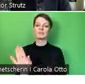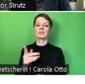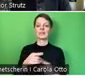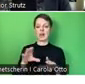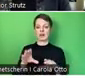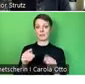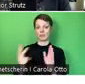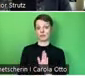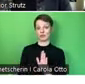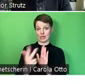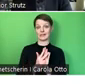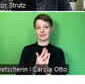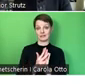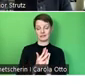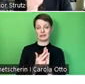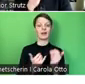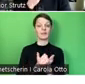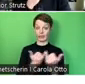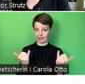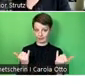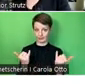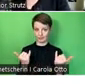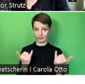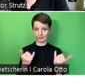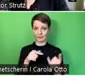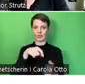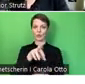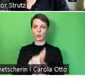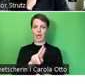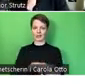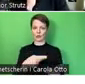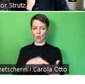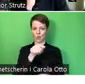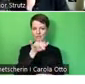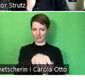Teilnahme. Sie können das zum einen tun, indem Sie den eingeblendeten QR-Code